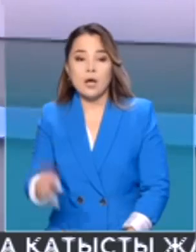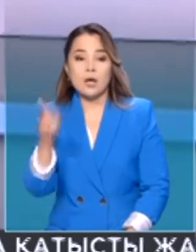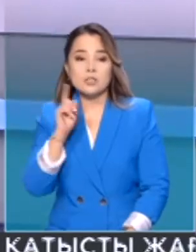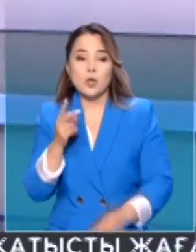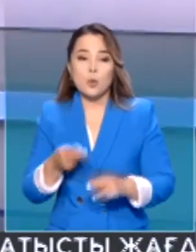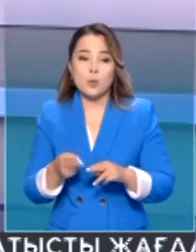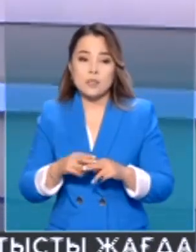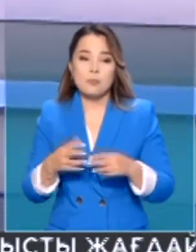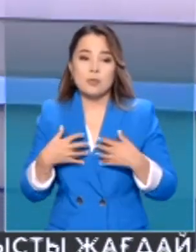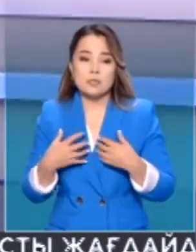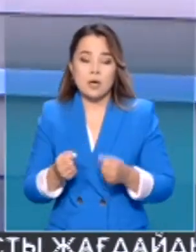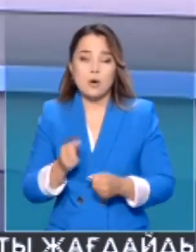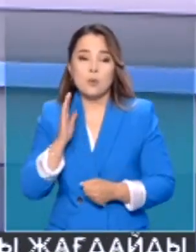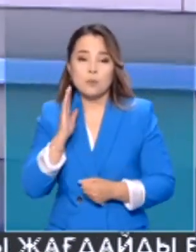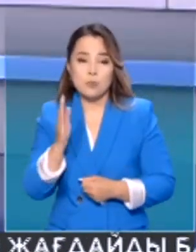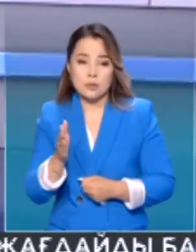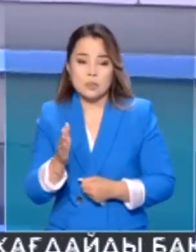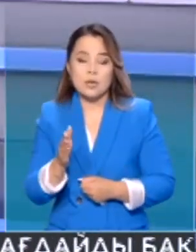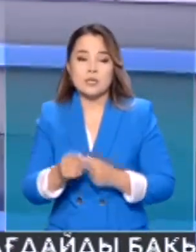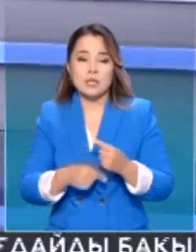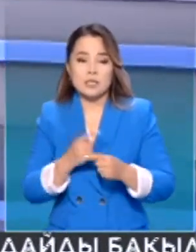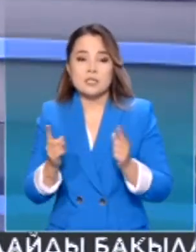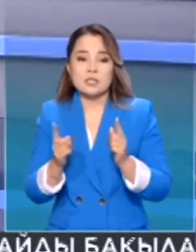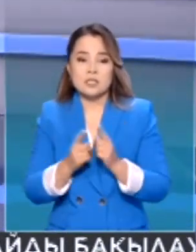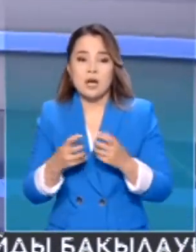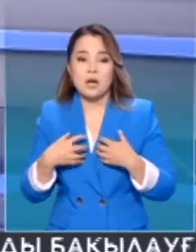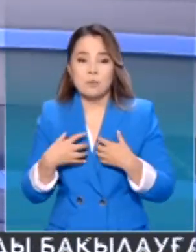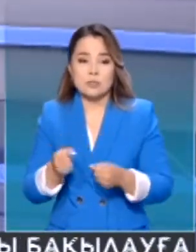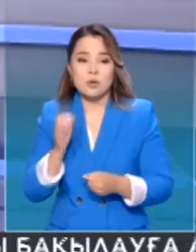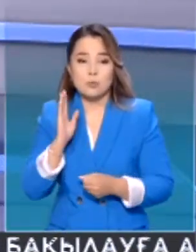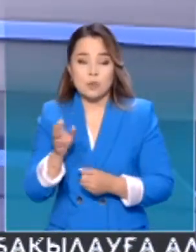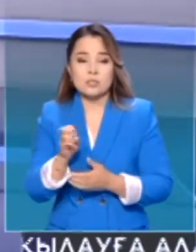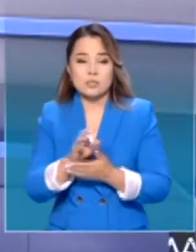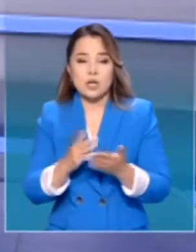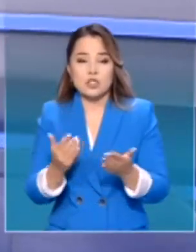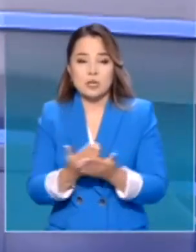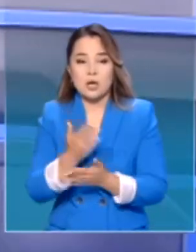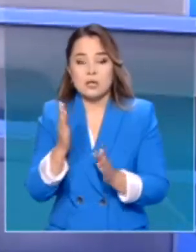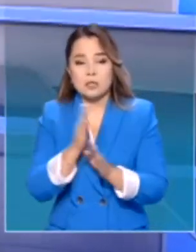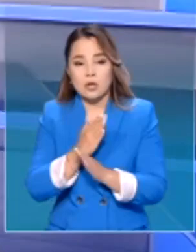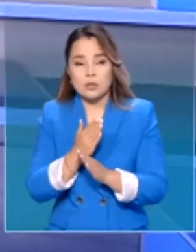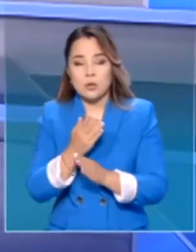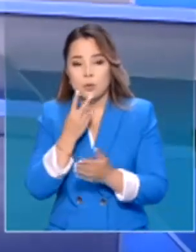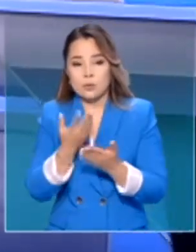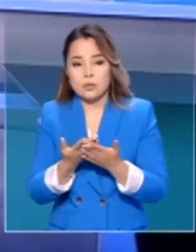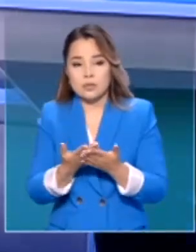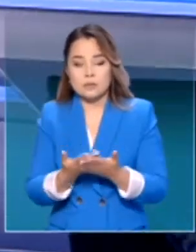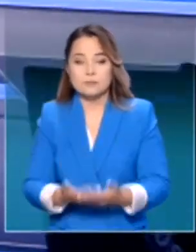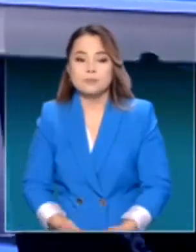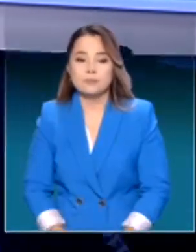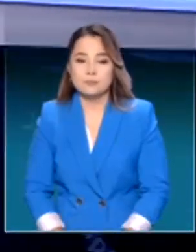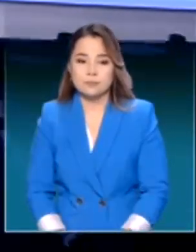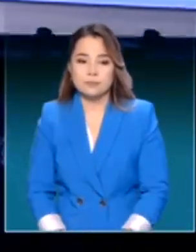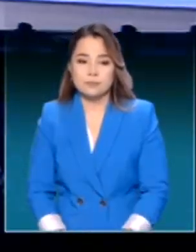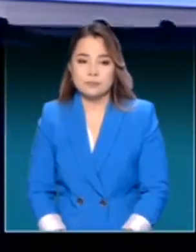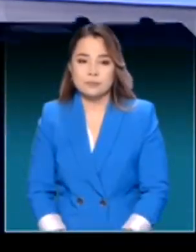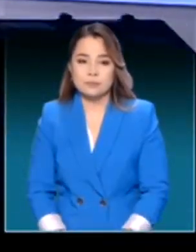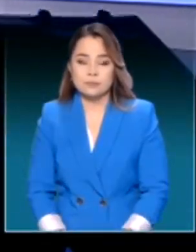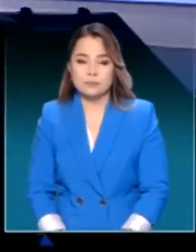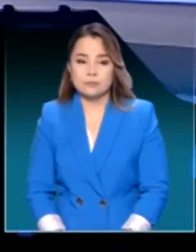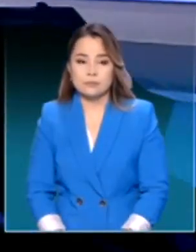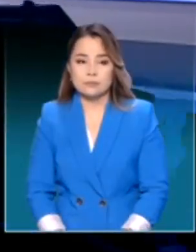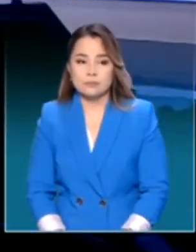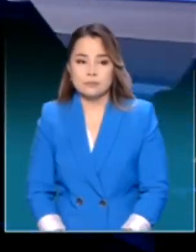Әзірге айтарымыз осы. Жаңалықтарымызды экрандағы QR код арқылы Telegram арнамыздан оқи аласыздар. Ұлттық арнадан ақпарат күтіңіз. Алда ауа райы болжамы.